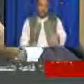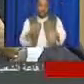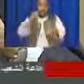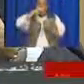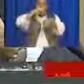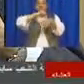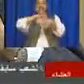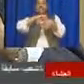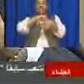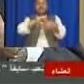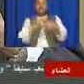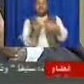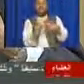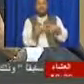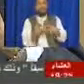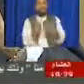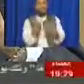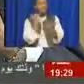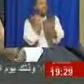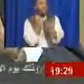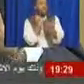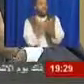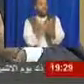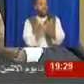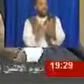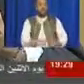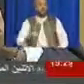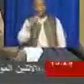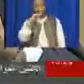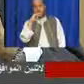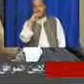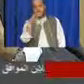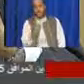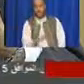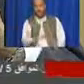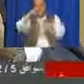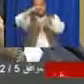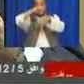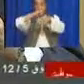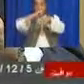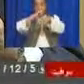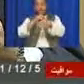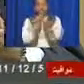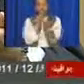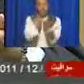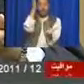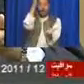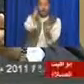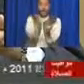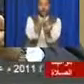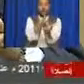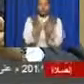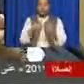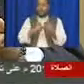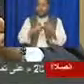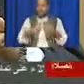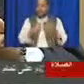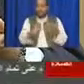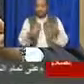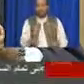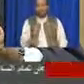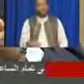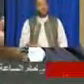العلم على الناس يعني لان الصلح معناه لابد ان يكون هناك ناس يتركون بعض حقوقهم